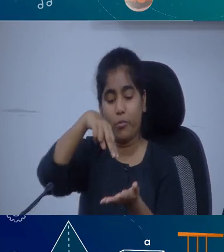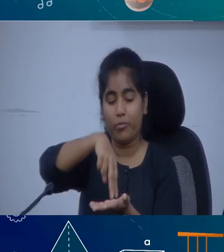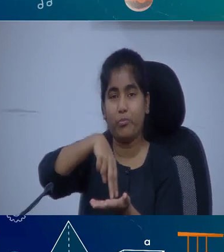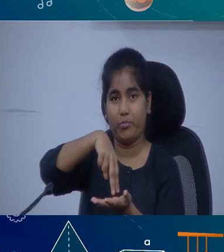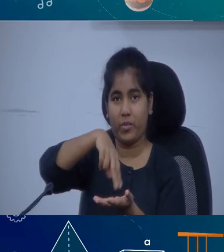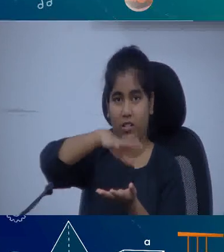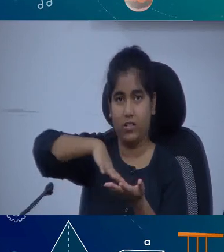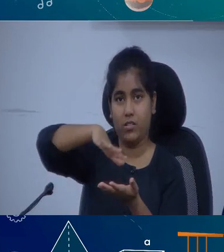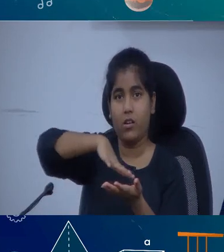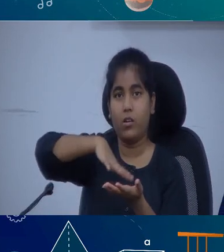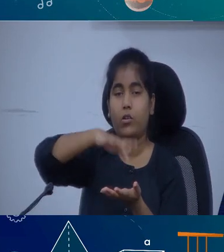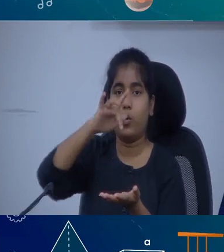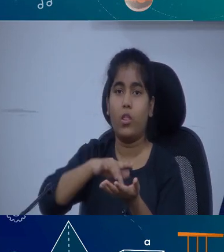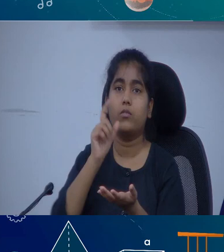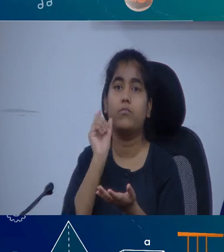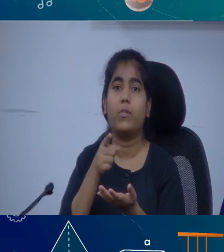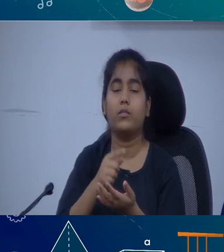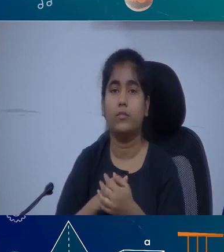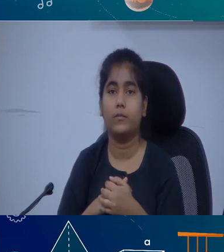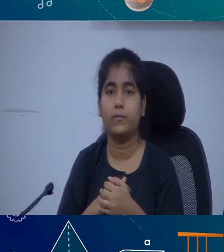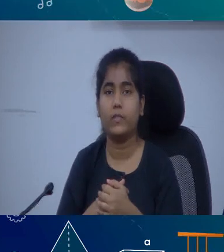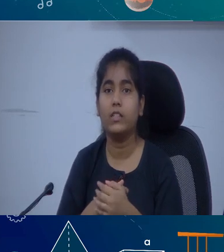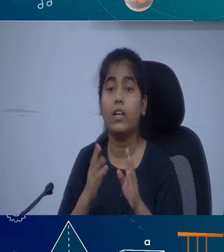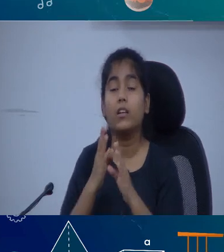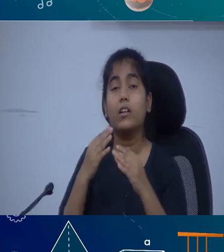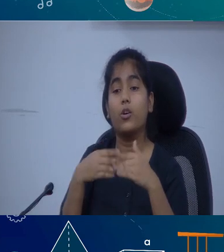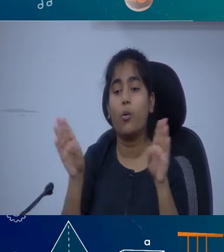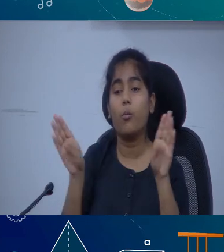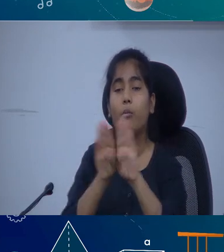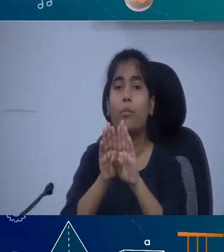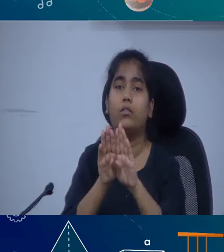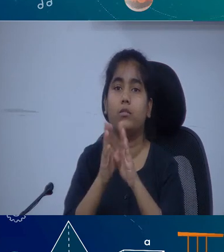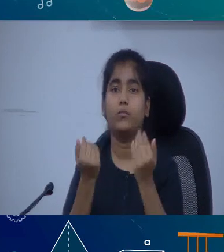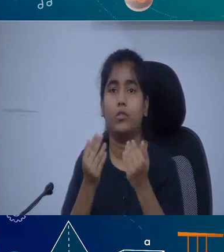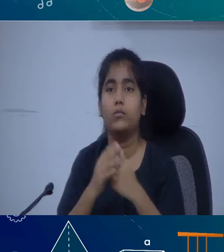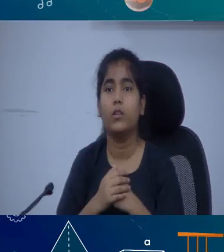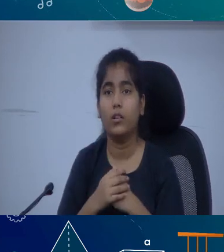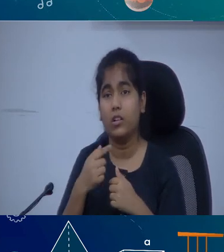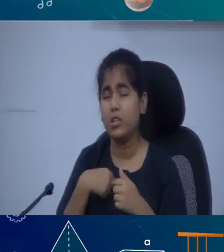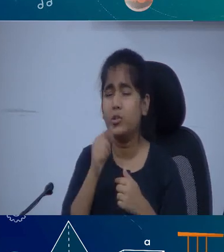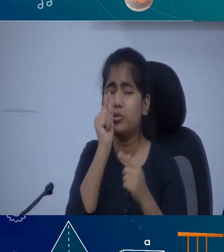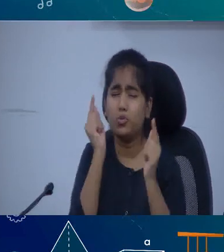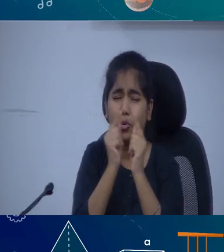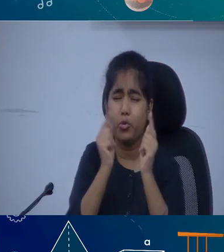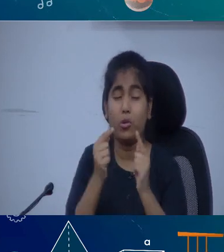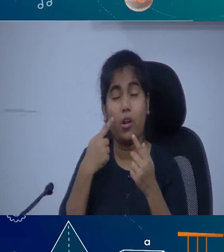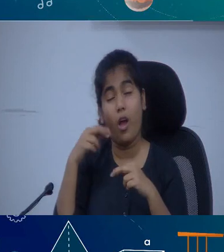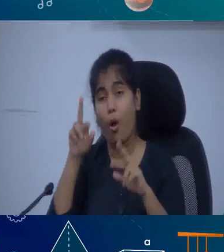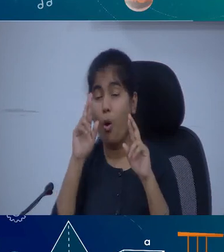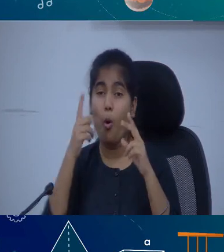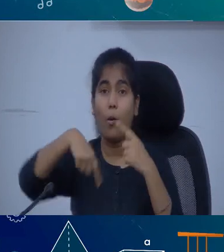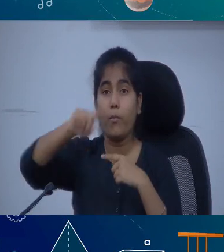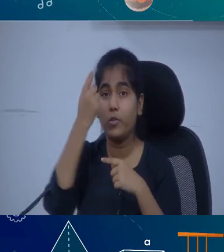नहीं है, वो बाथरूम को कैसे बंद करेगा. सो आपको एक पैर के पास भी नीचे लैच देना होगा ताकि वो उसको यूज़ कर पाए उस बाथरूम को.